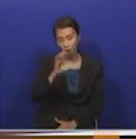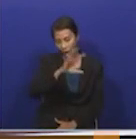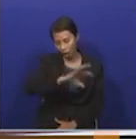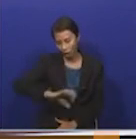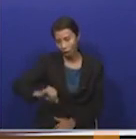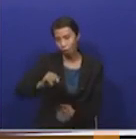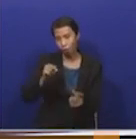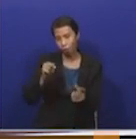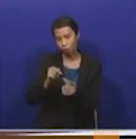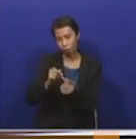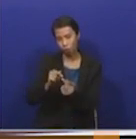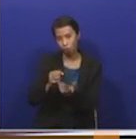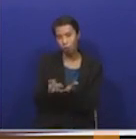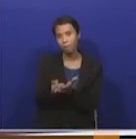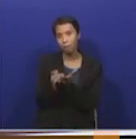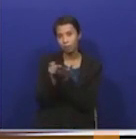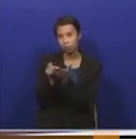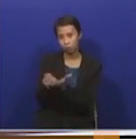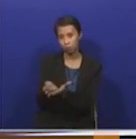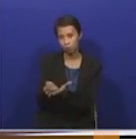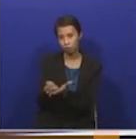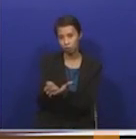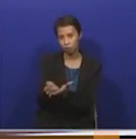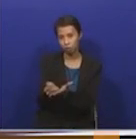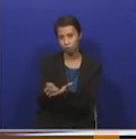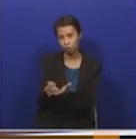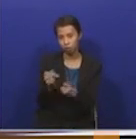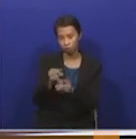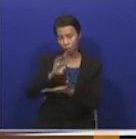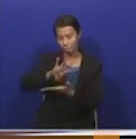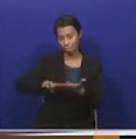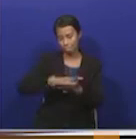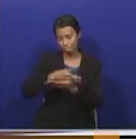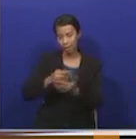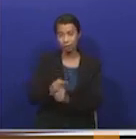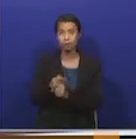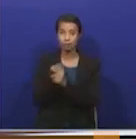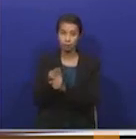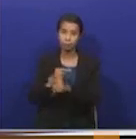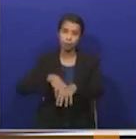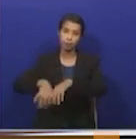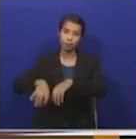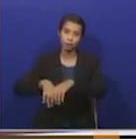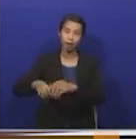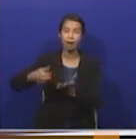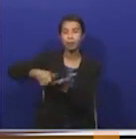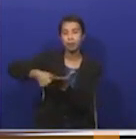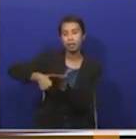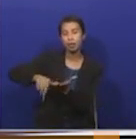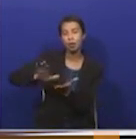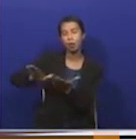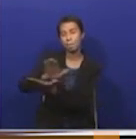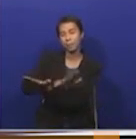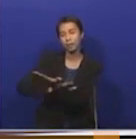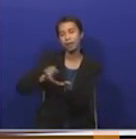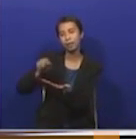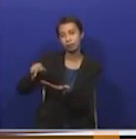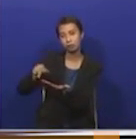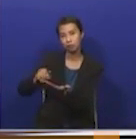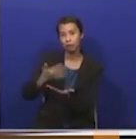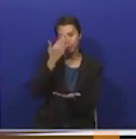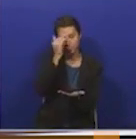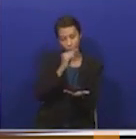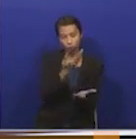ตัดลดงบประมาณที่ปรากฏอยู่ในแผนงานบริหารจัดการหนี้ภาครัฐนั่นก็คือว่าเพื่อให้มีเงินไปคื